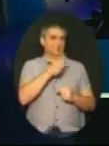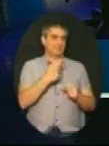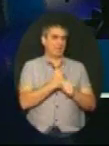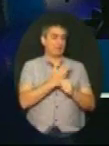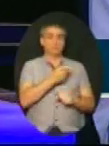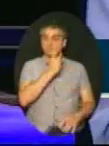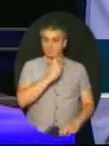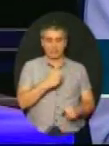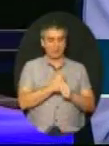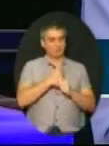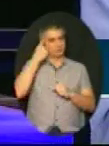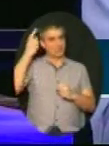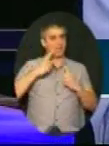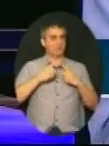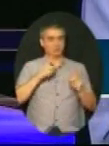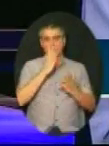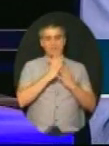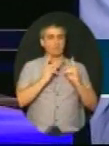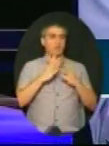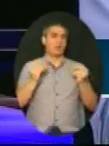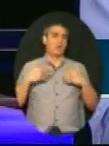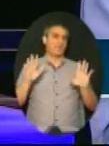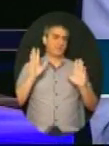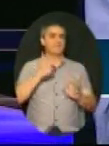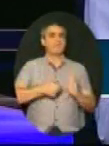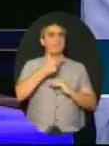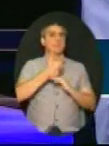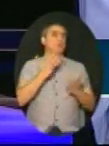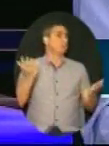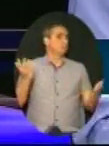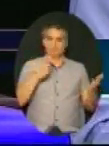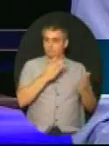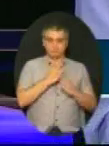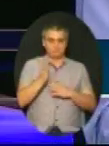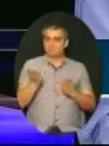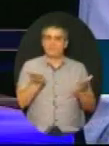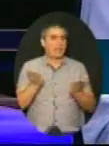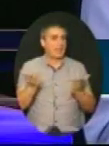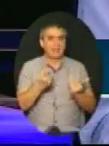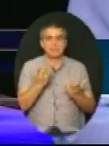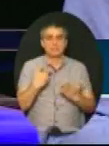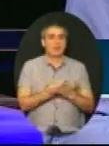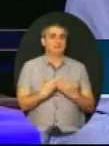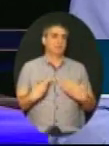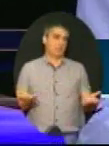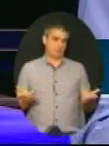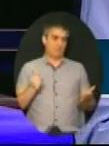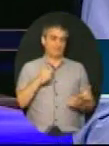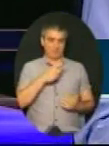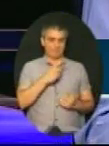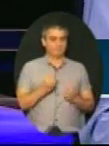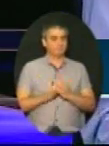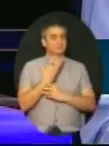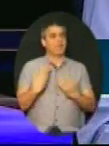לייצר לה. היא צריכה לייצר אג'נדה, מפלגת העבודה איבדה את הדרך, ואחר כך גם איבדה את המנהיגות, כי המנהיגות שלה לא יודעת לאיזה דרך ללכת, אז אין לה מה להציע לה, וגם כמה